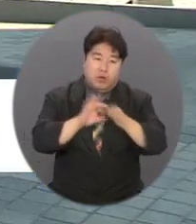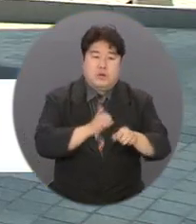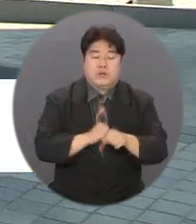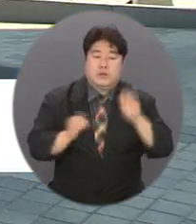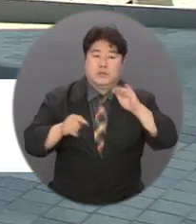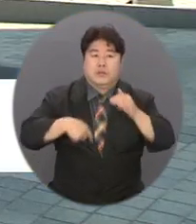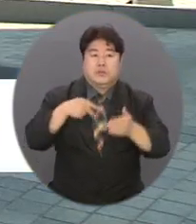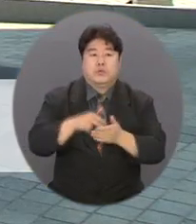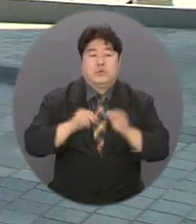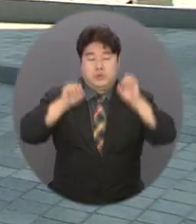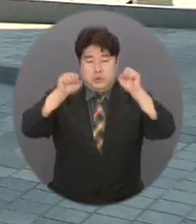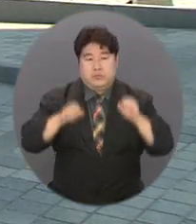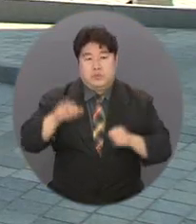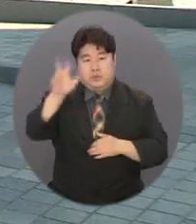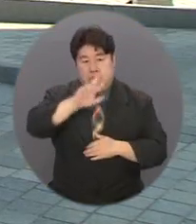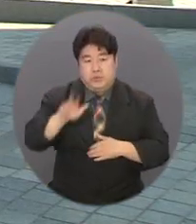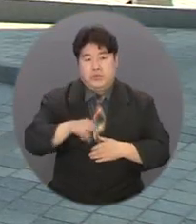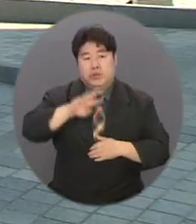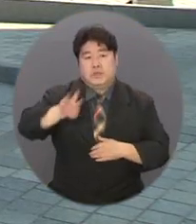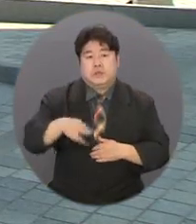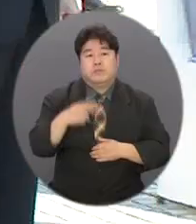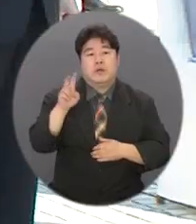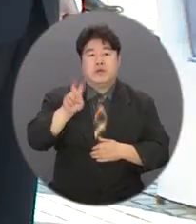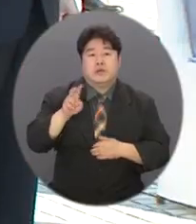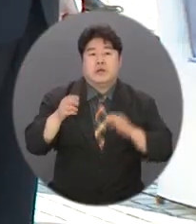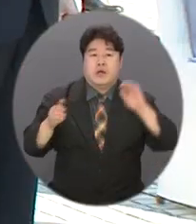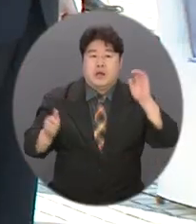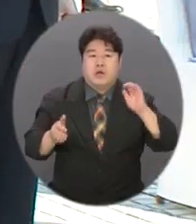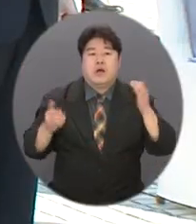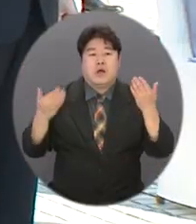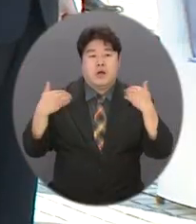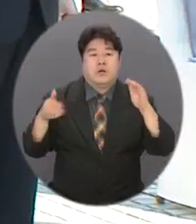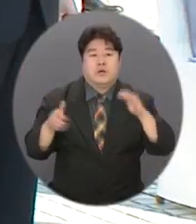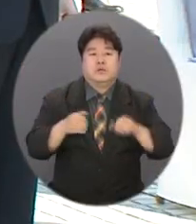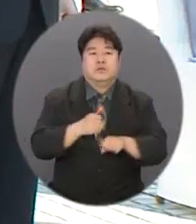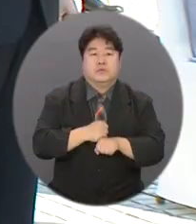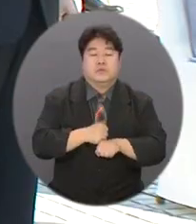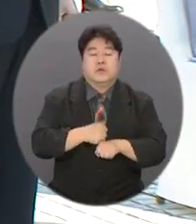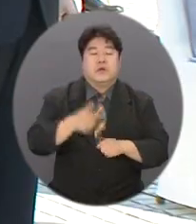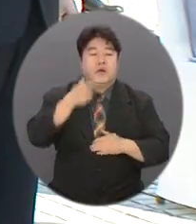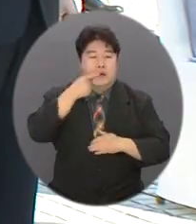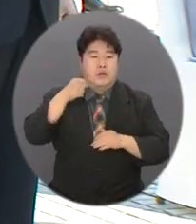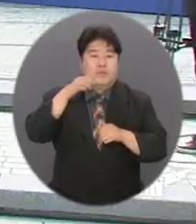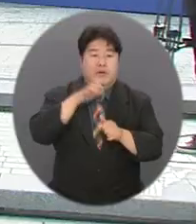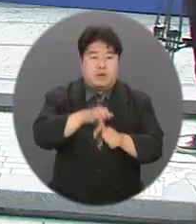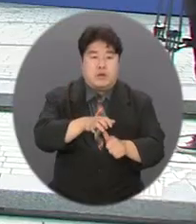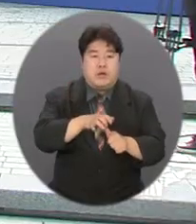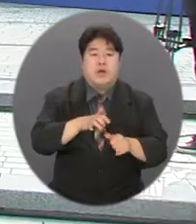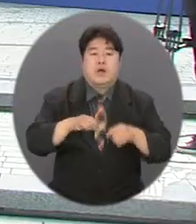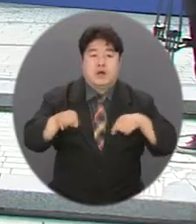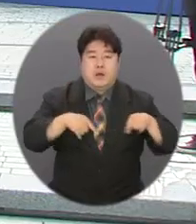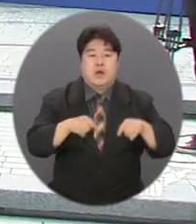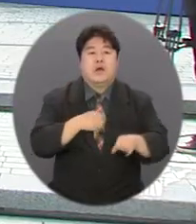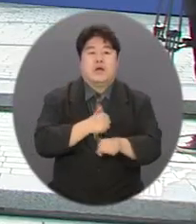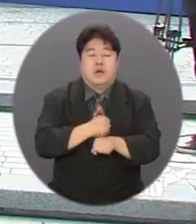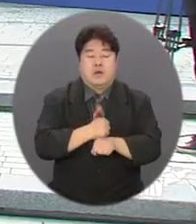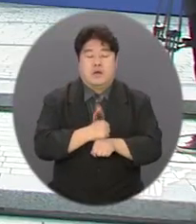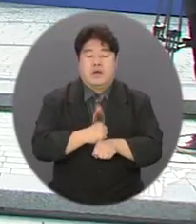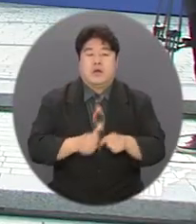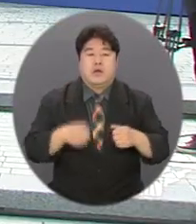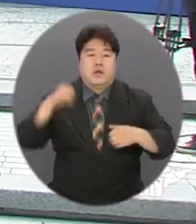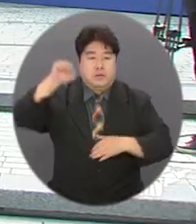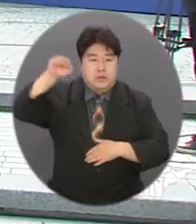독립운동 안 전국 3 120여 개 학교 학생들이 일제 식민 통치에 맞서 시위를 펼친 항일 운동